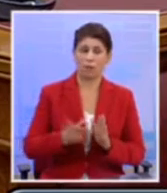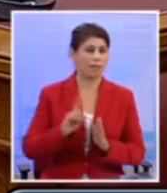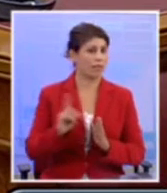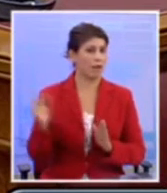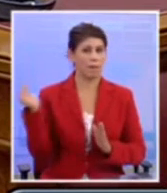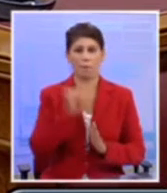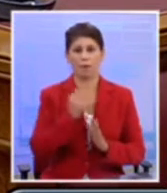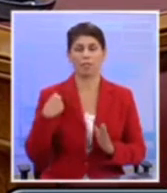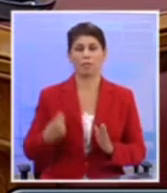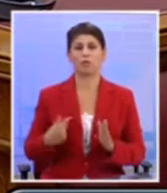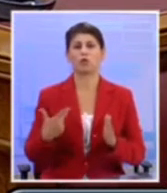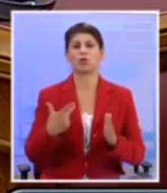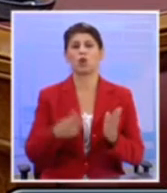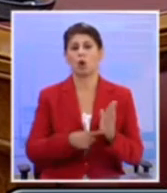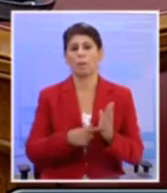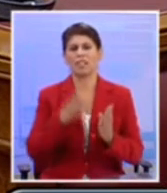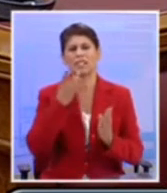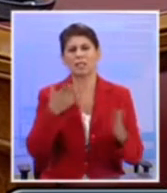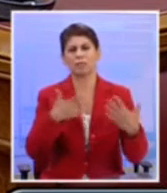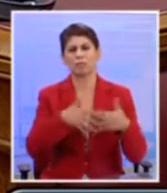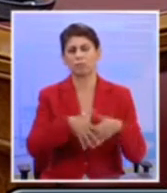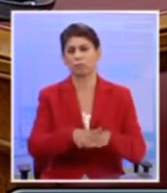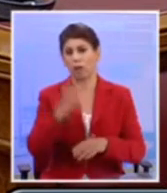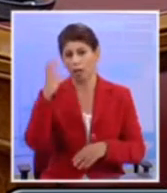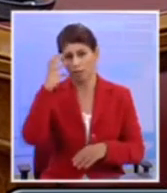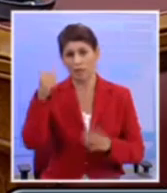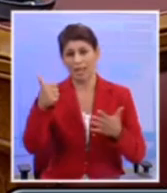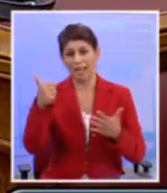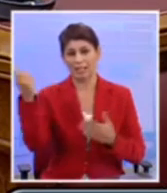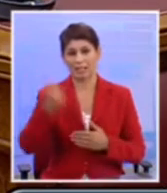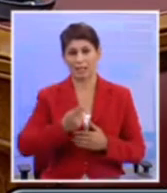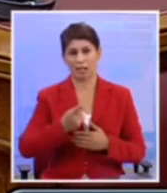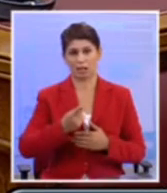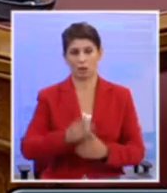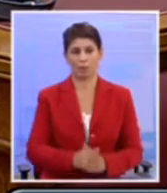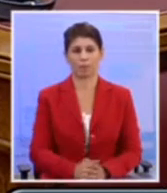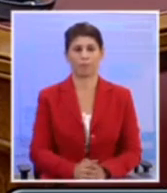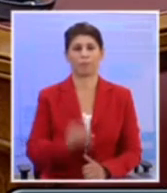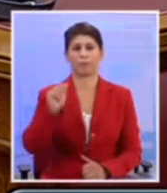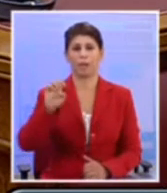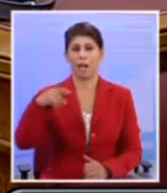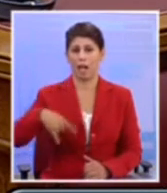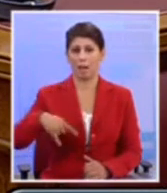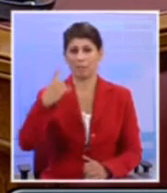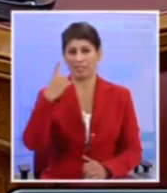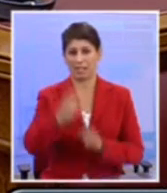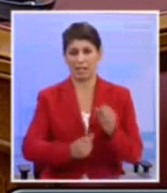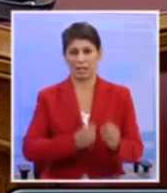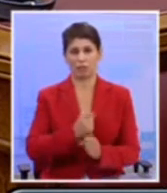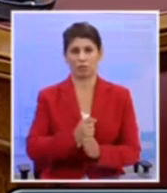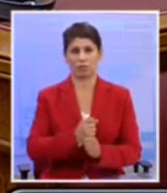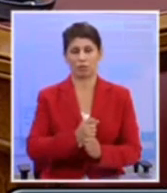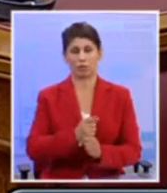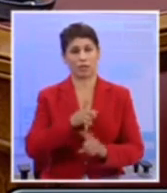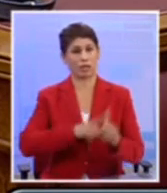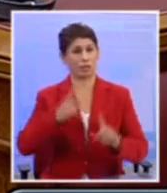δημοσιονομική σκληρή προσαρμογή. Σας θυμίζω 6% του ΑΕΠ σε ένα χρόνο. Κάποιοι επέρονται για αυτό